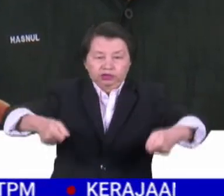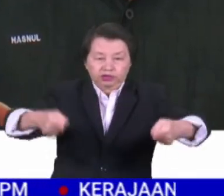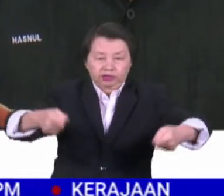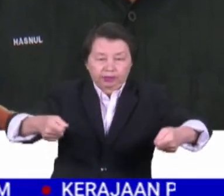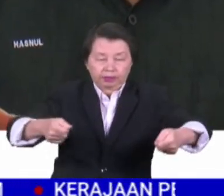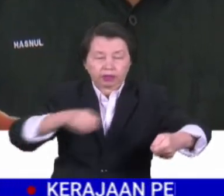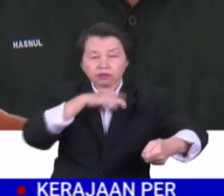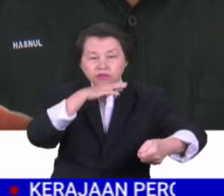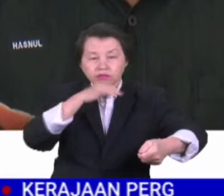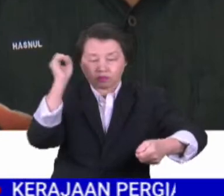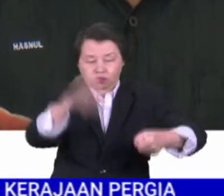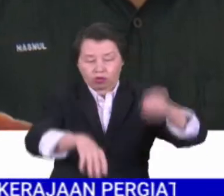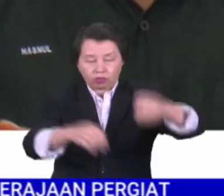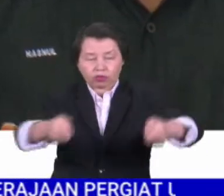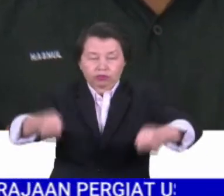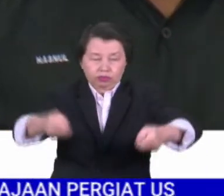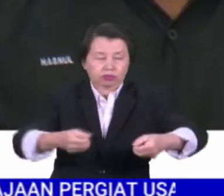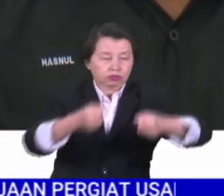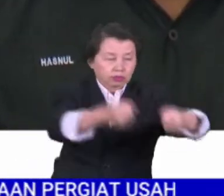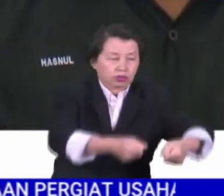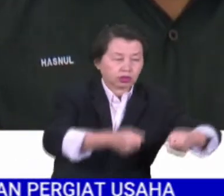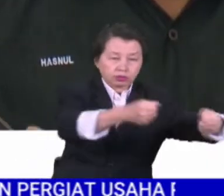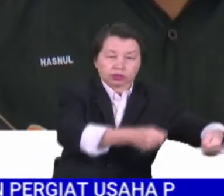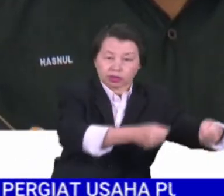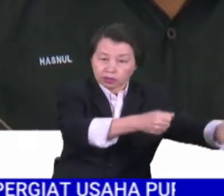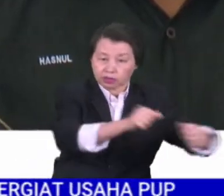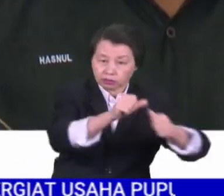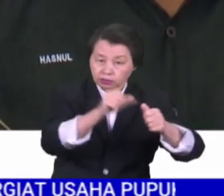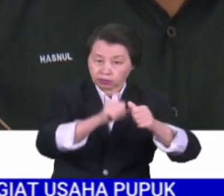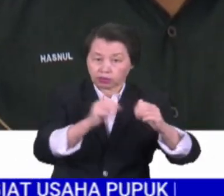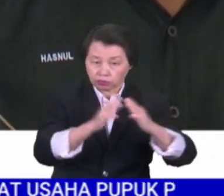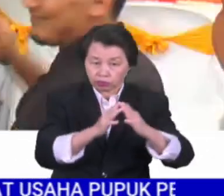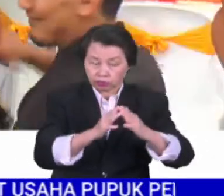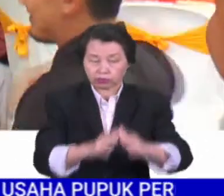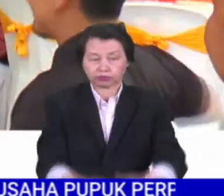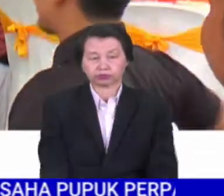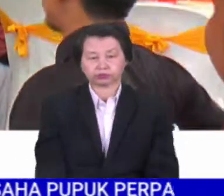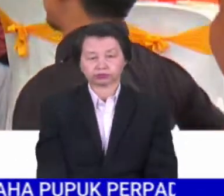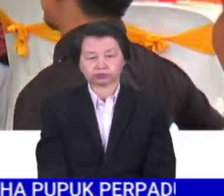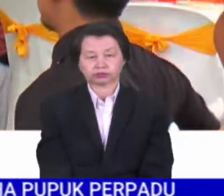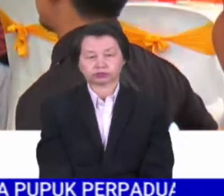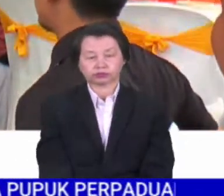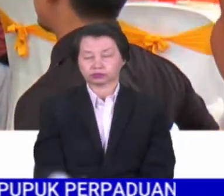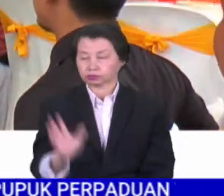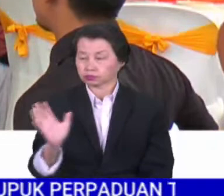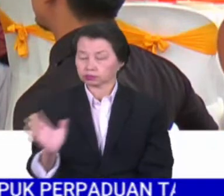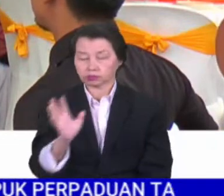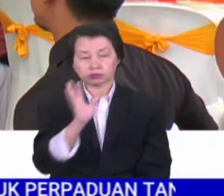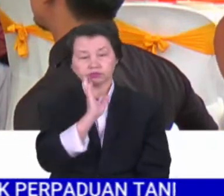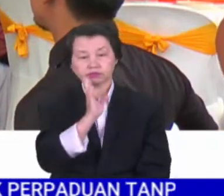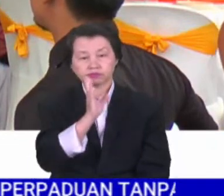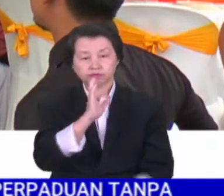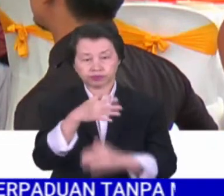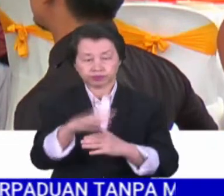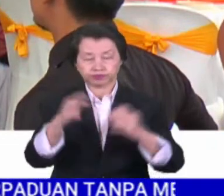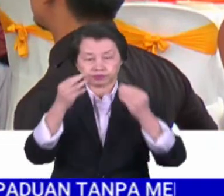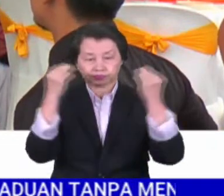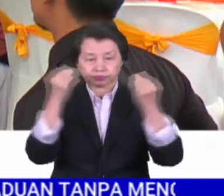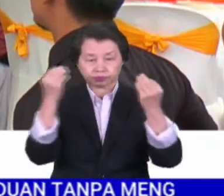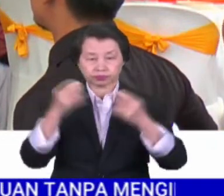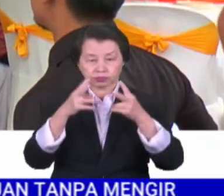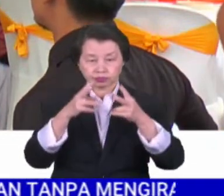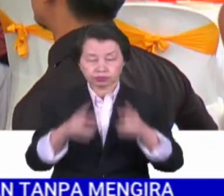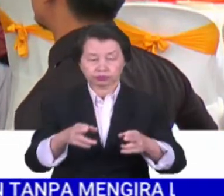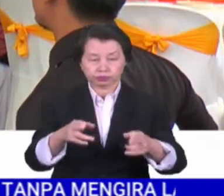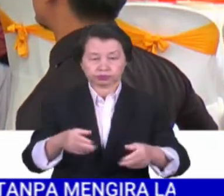daerah Kuala Langat yang berdaftar dengan MPKL dan juga pembayar cukai. Beliau berkata demikian selepas majlis